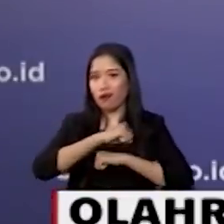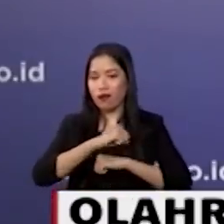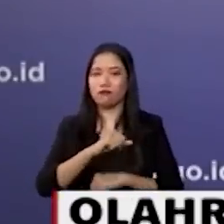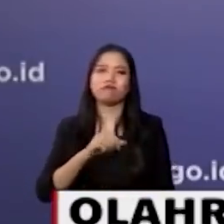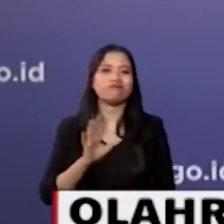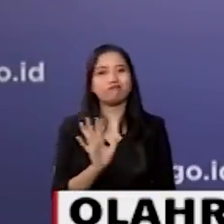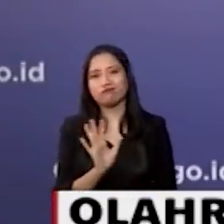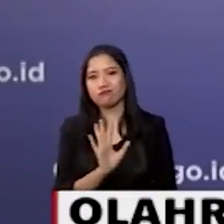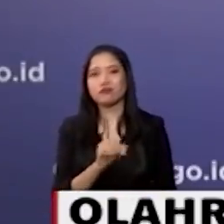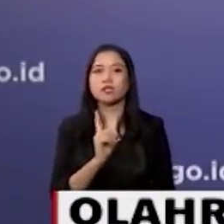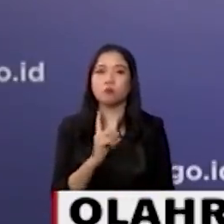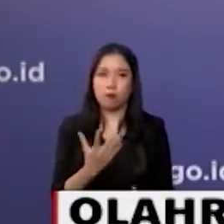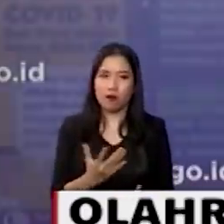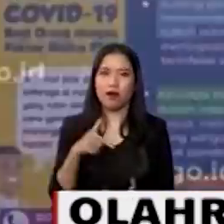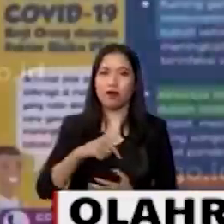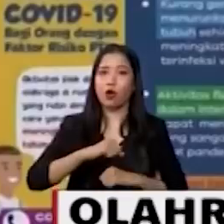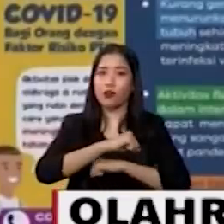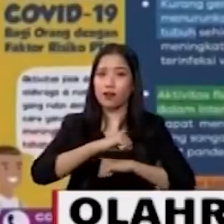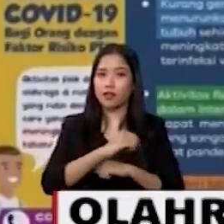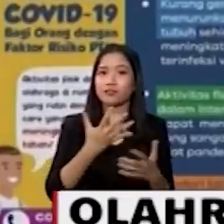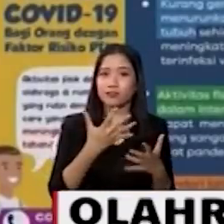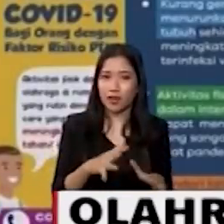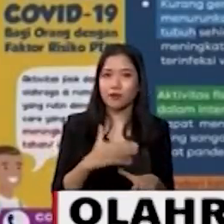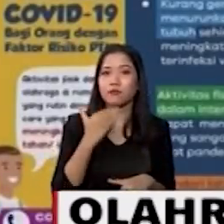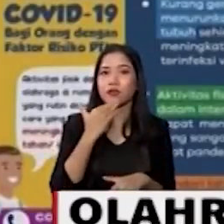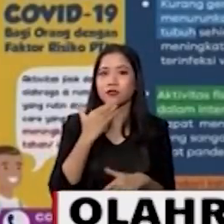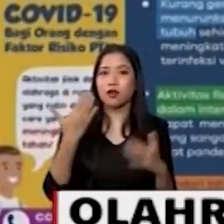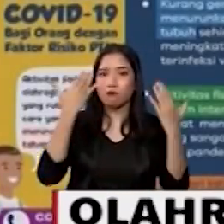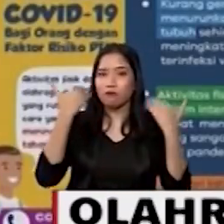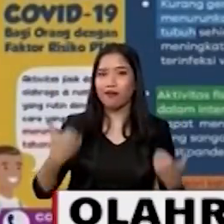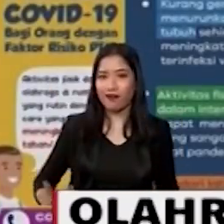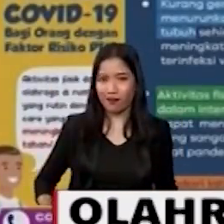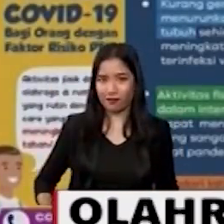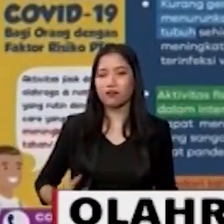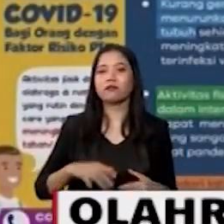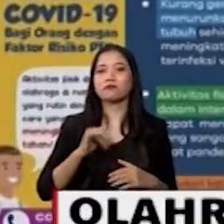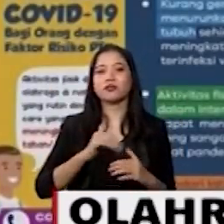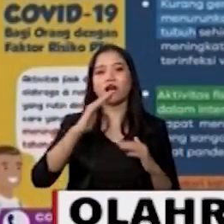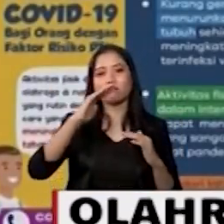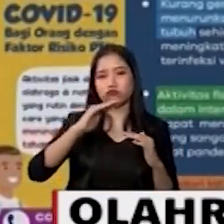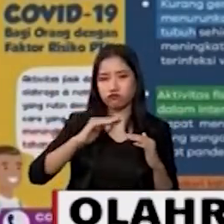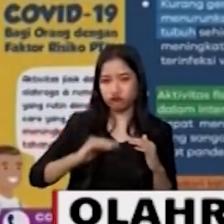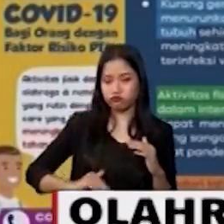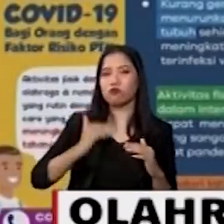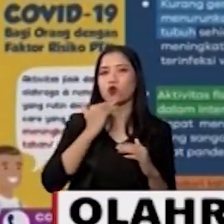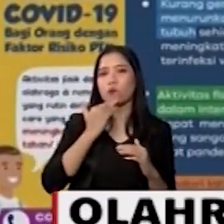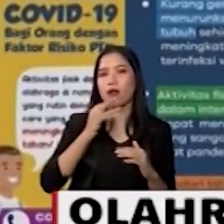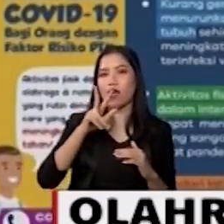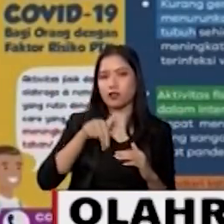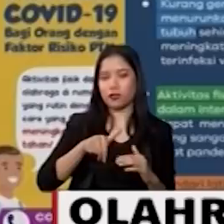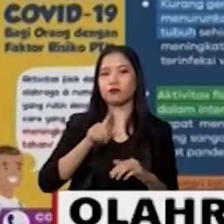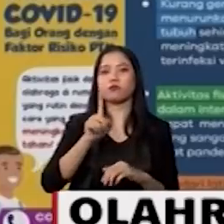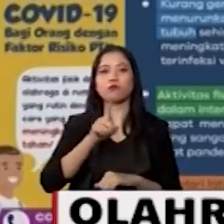dahulu, karena pasca berolahraga, tubuh kita membutuhkan waktu untuk bisa kembali ke kondisi normal atau